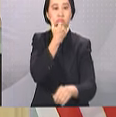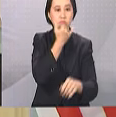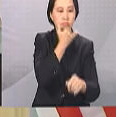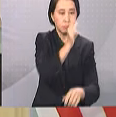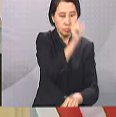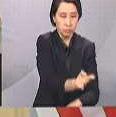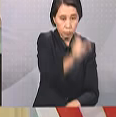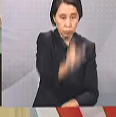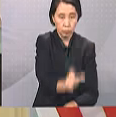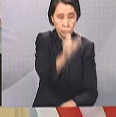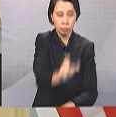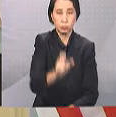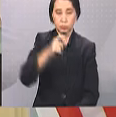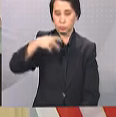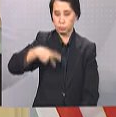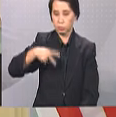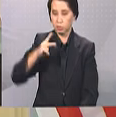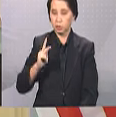pesalah-pesalah PKP